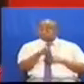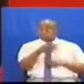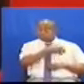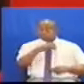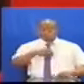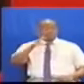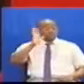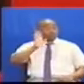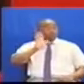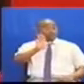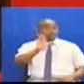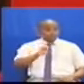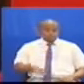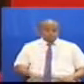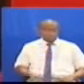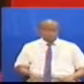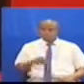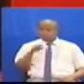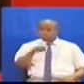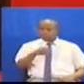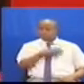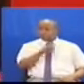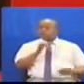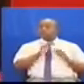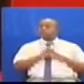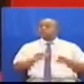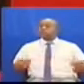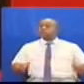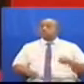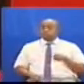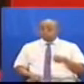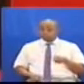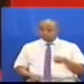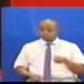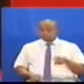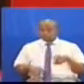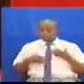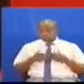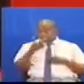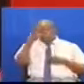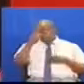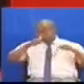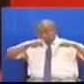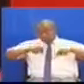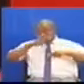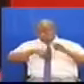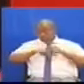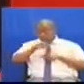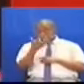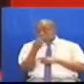wake, ni wizara imetulia sana. Na hakika leo hii tukitimiza mwaka huu wa